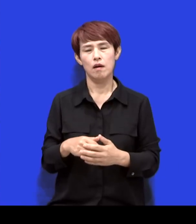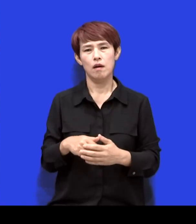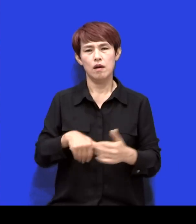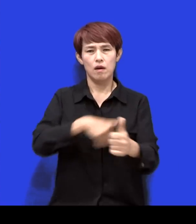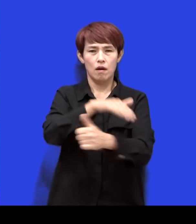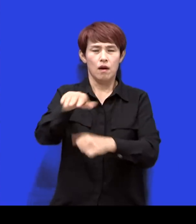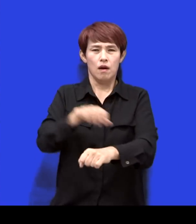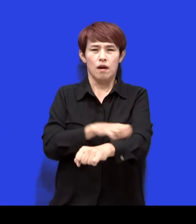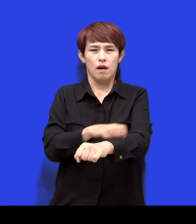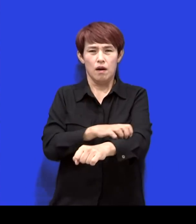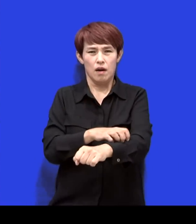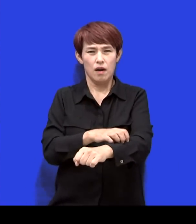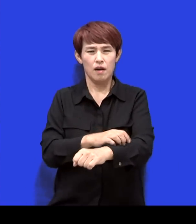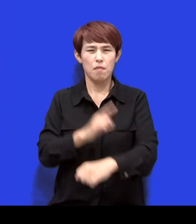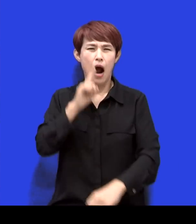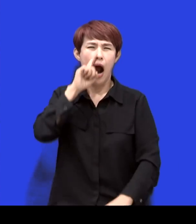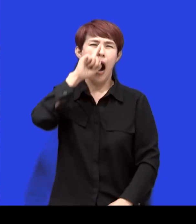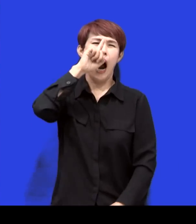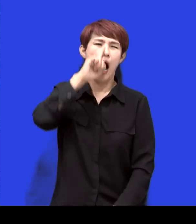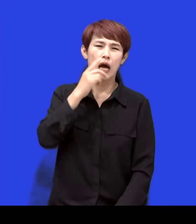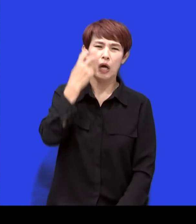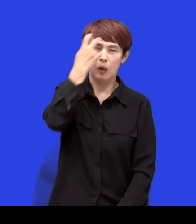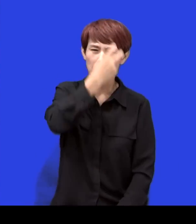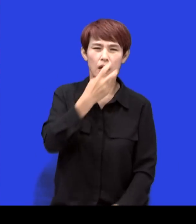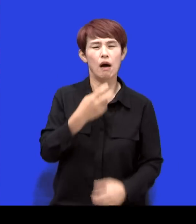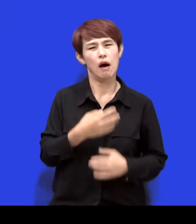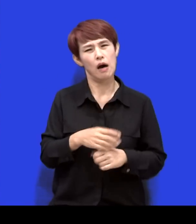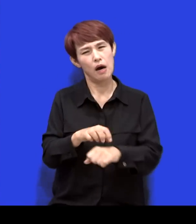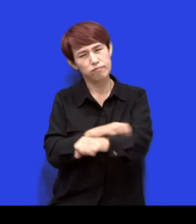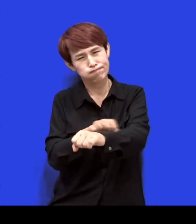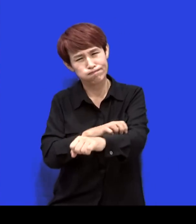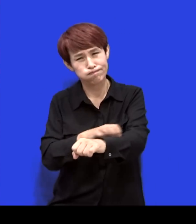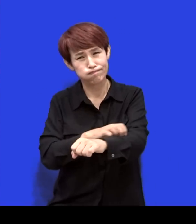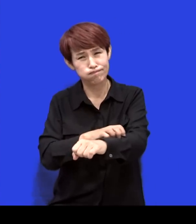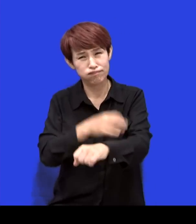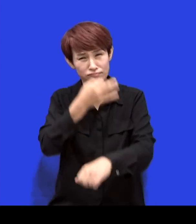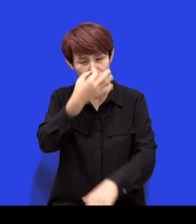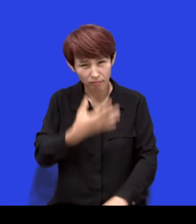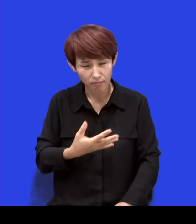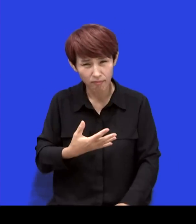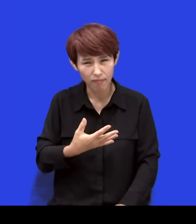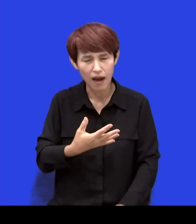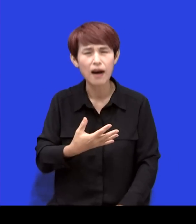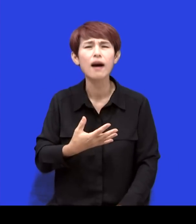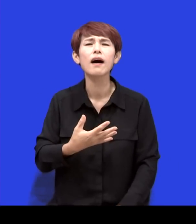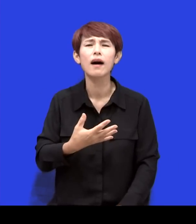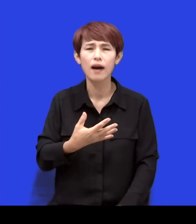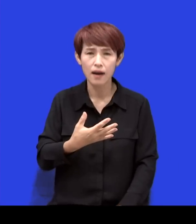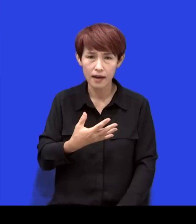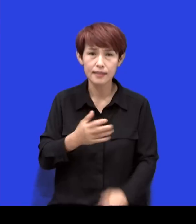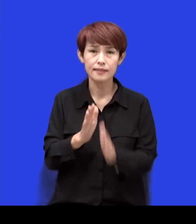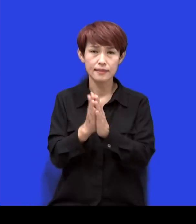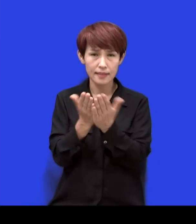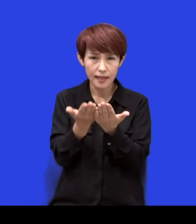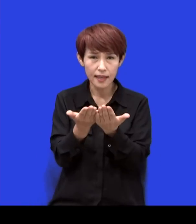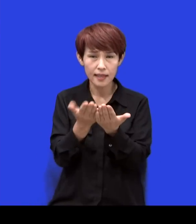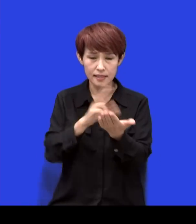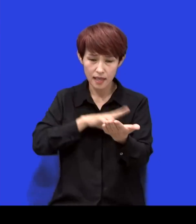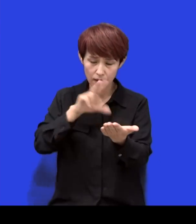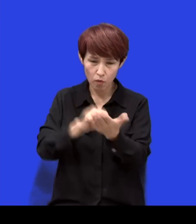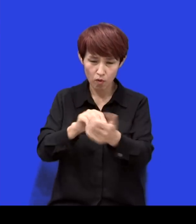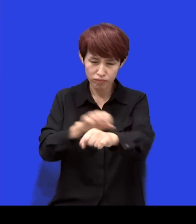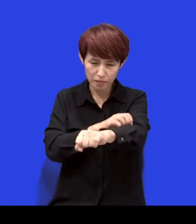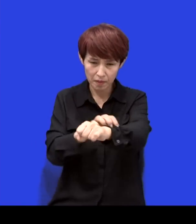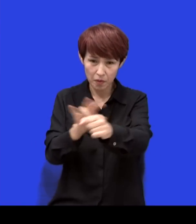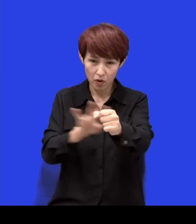예. 아, 막, 그렇죠. 예, 테스트에 막 맨날 온도 그렇죠, 재고 그렇죠, 마스크 그렇죠. 쓰고 너무 불편했잖아요. 그렇죠, 초창기에. 그렇죠. 예. 그래서 이 불편한 편의점이라는 제목의 작품이